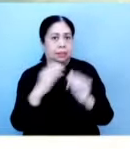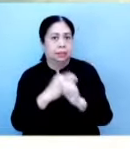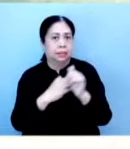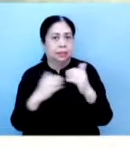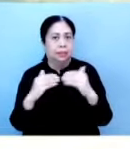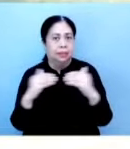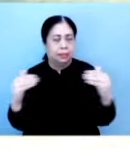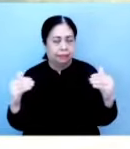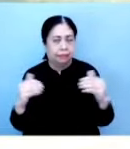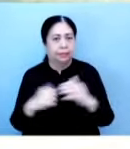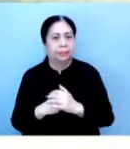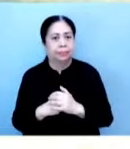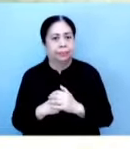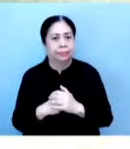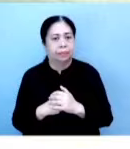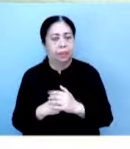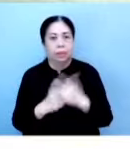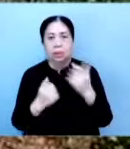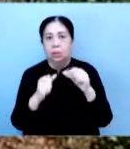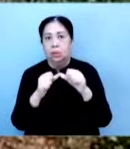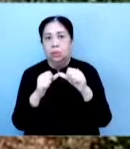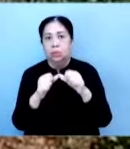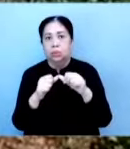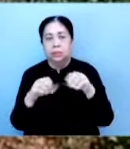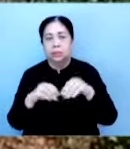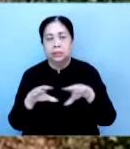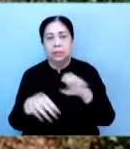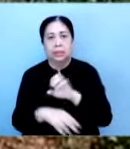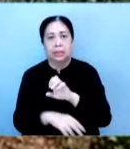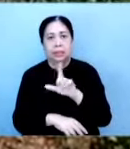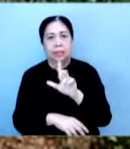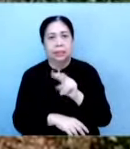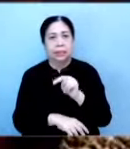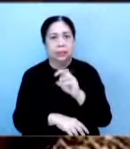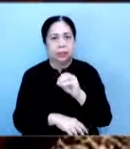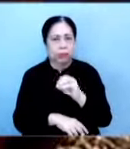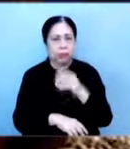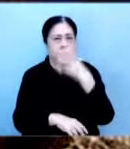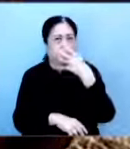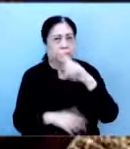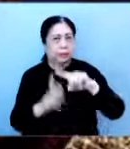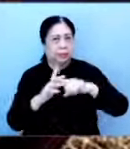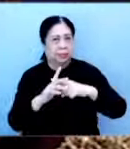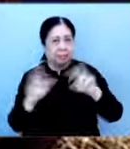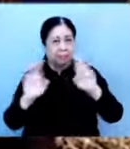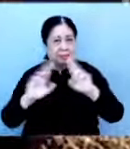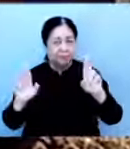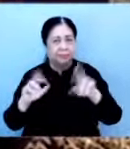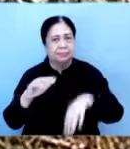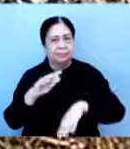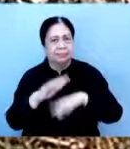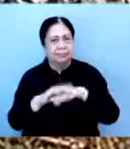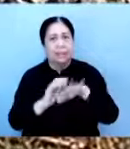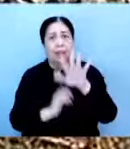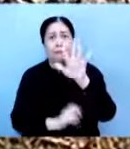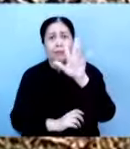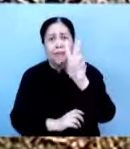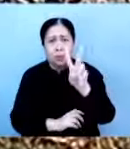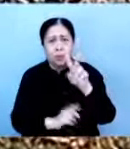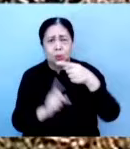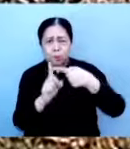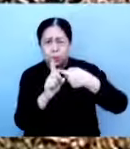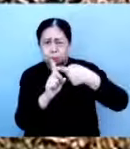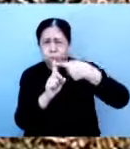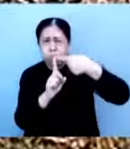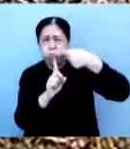heat index dahil sa patuloy na pag-iral ng elnino at pagsisimula ng tag-init maaari pang pumalo ng 52 de pataas